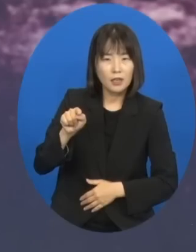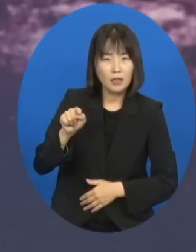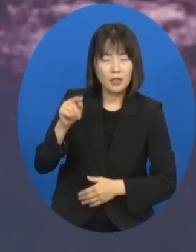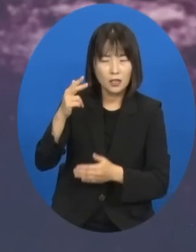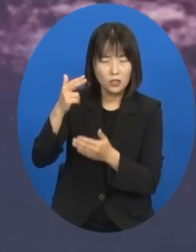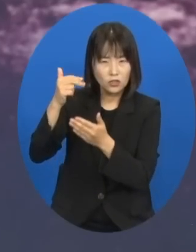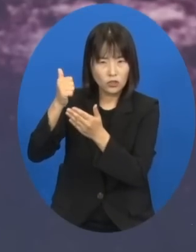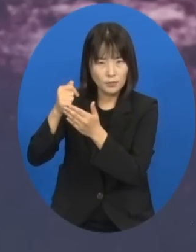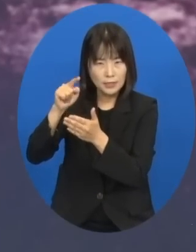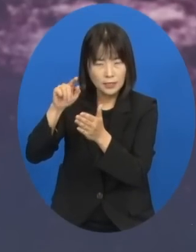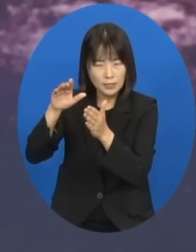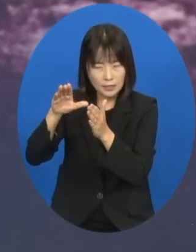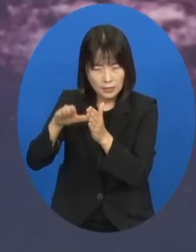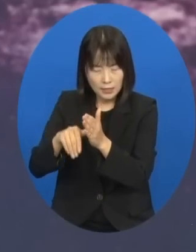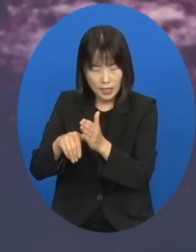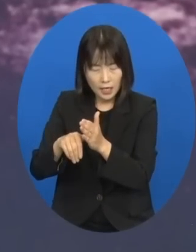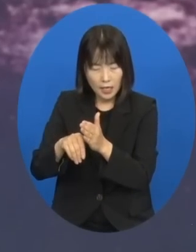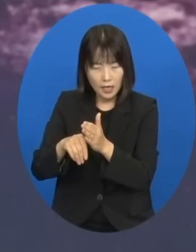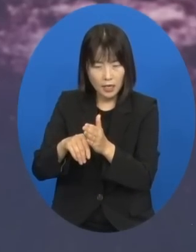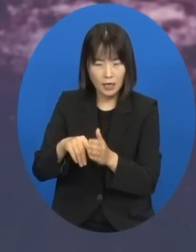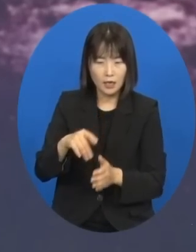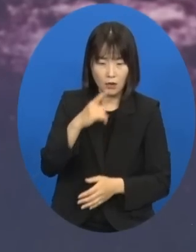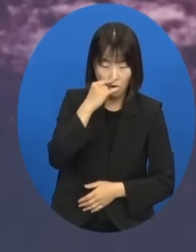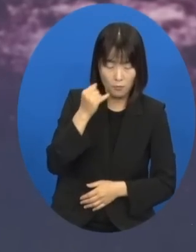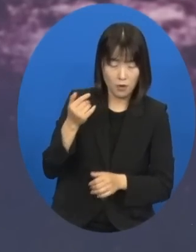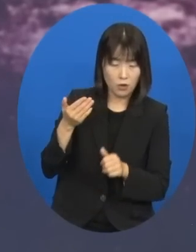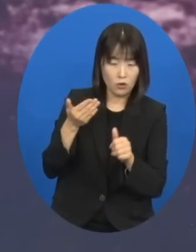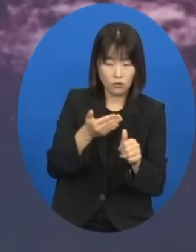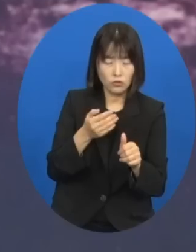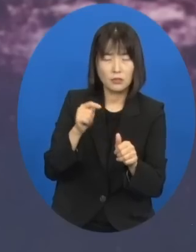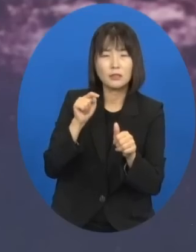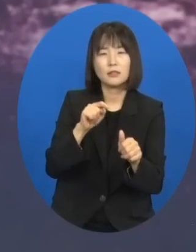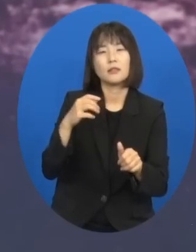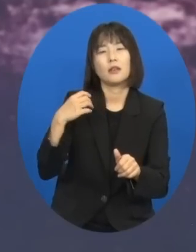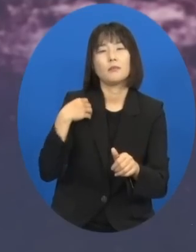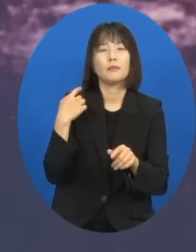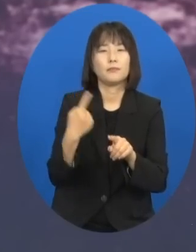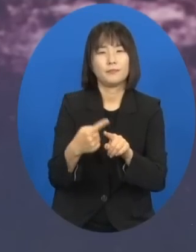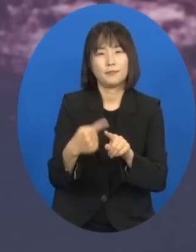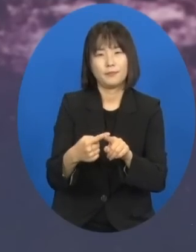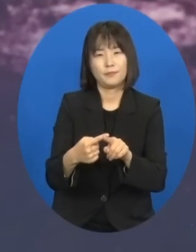그 시기에 그분들에게 주신 사명인 것입니다.